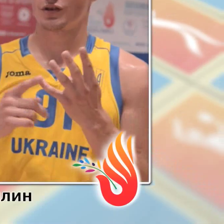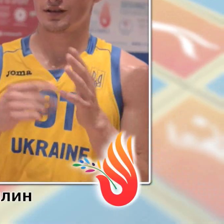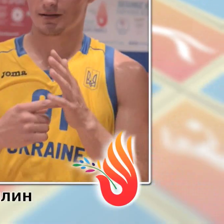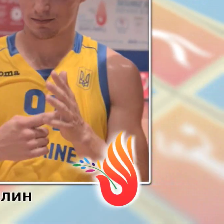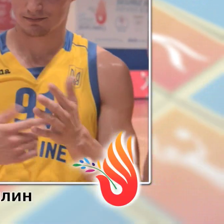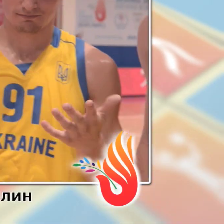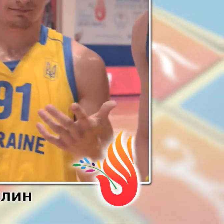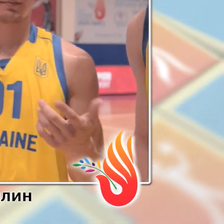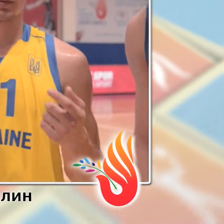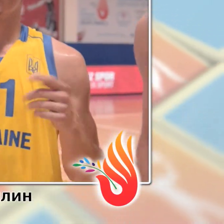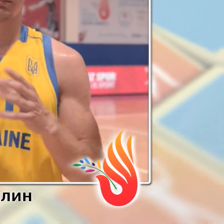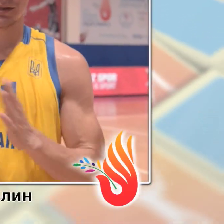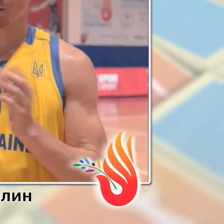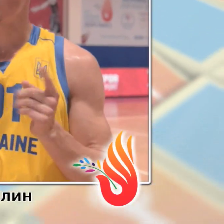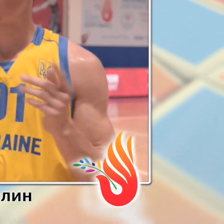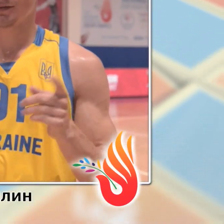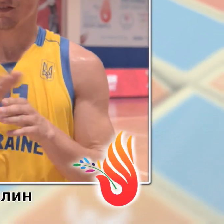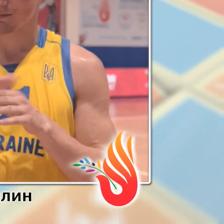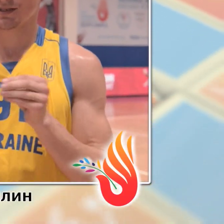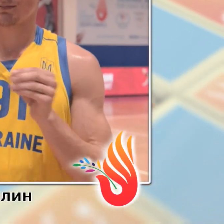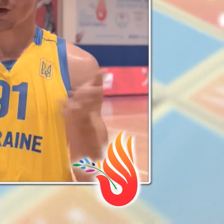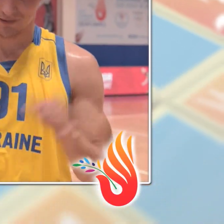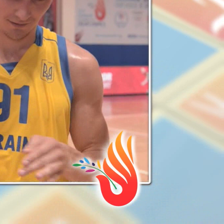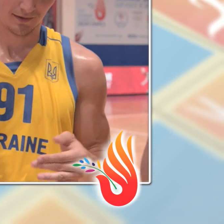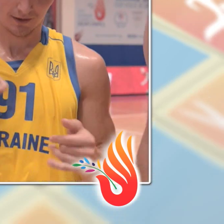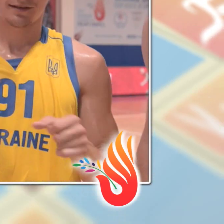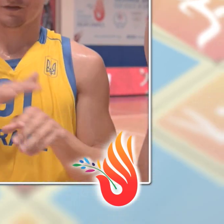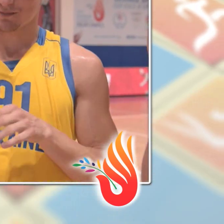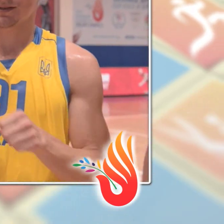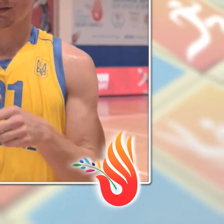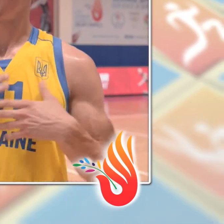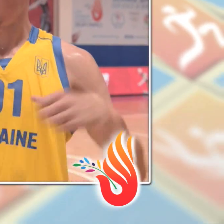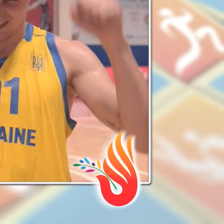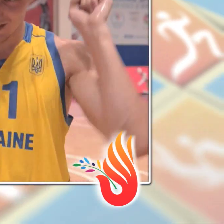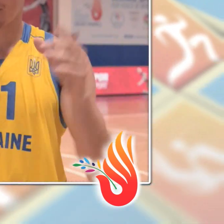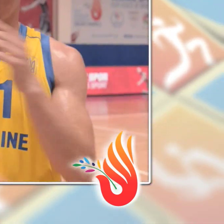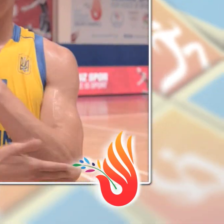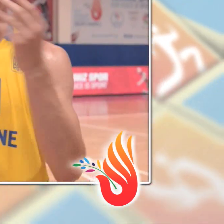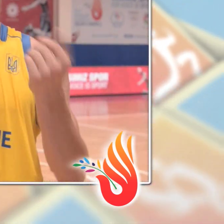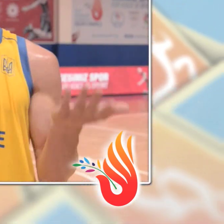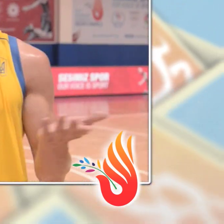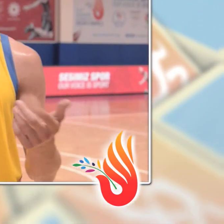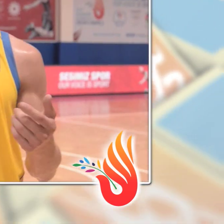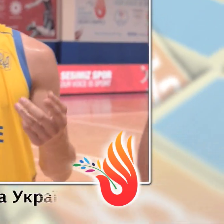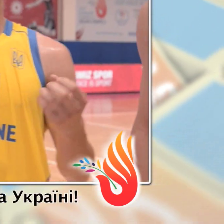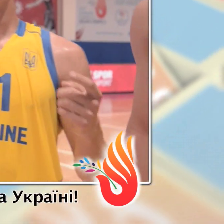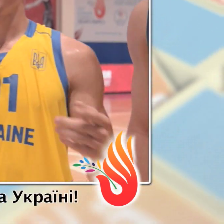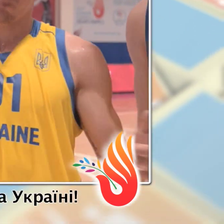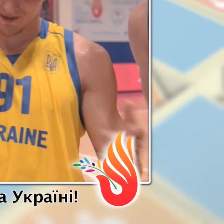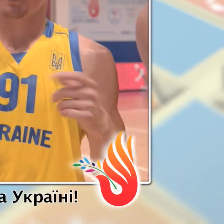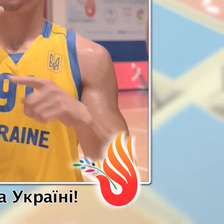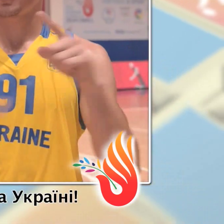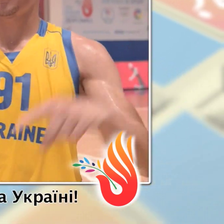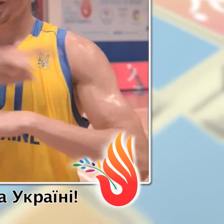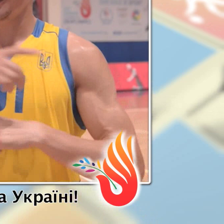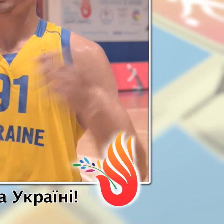Залишалося 10 хвилин, і ми в ці 10 хвилин повністю виклалися. Україна перемогла. Ми виграли з Божою допомогою. Слава